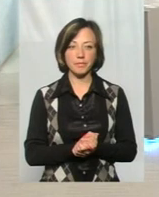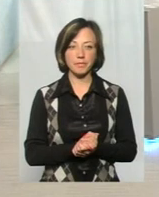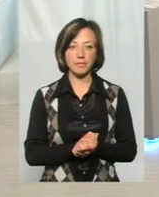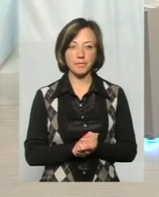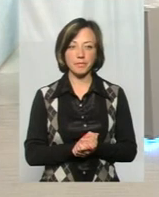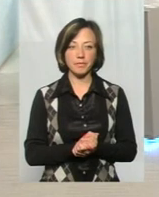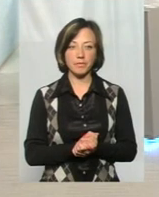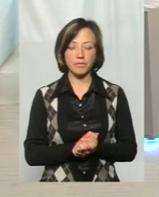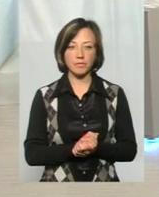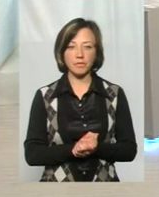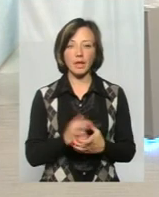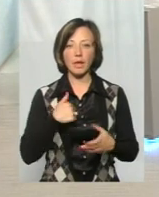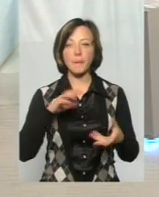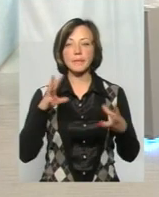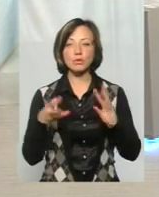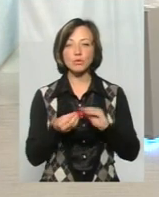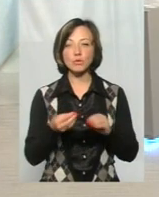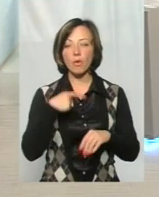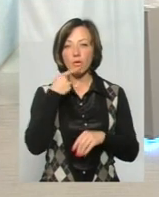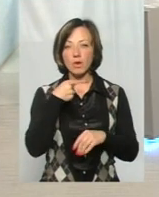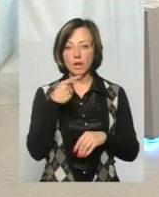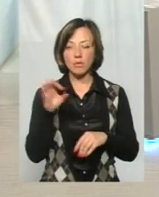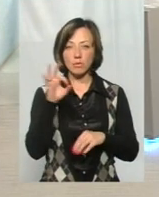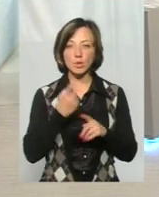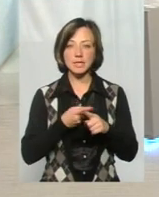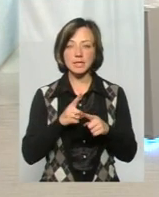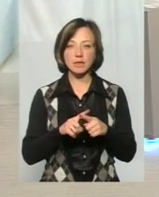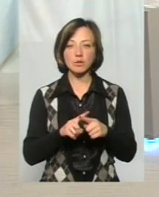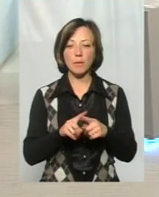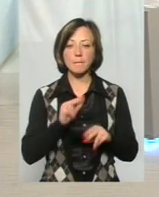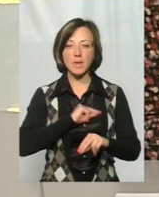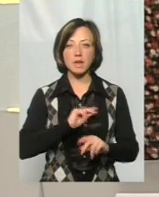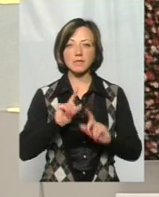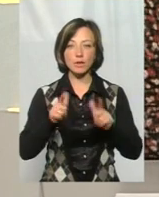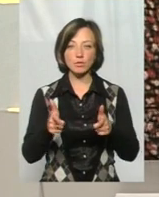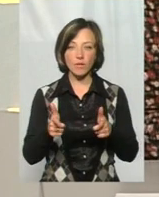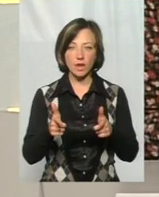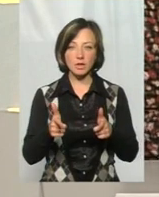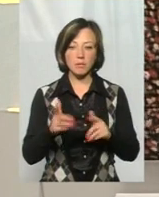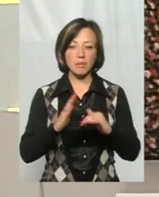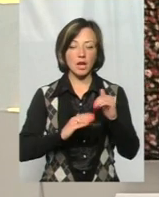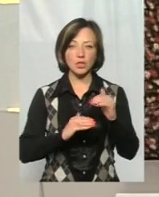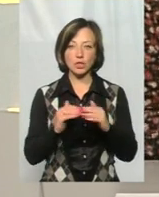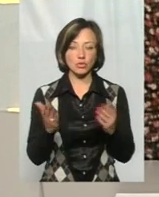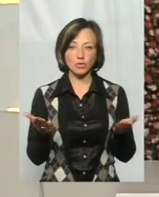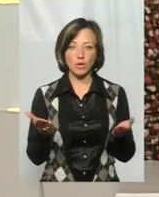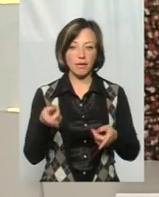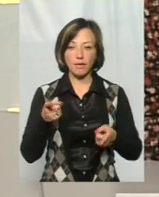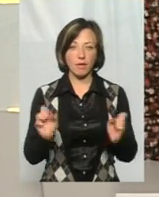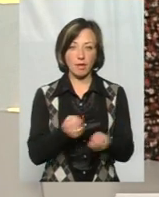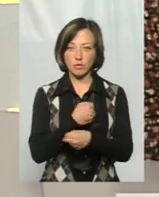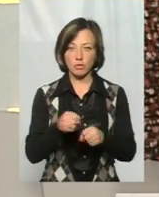от я підсумую про те, що ми говорили. Ми говорили про це, про те, що працевлаштуватись, ну, практично